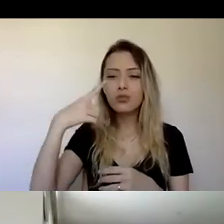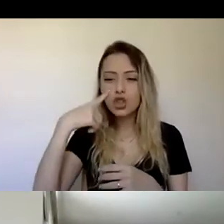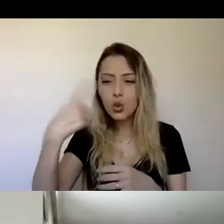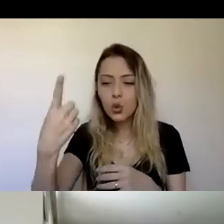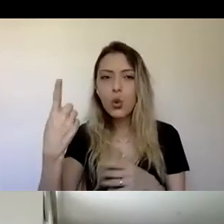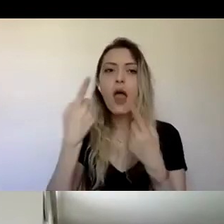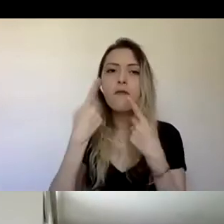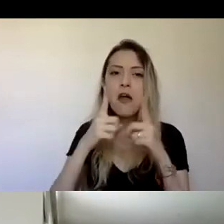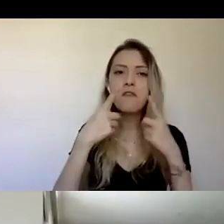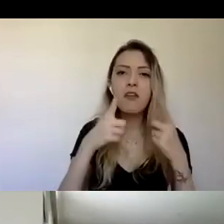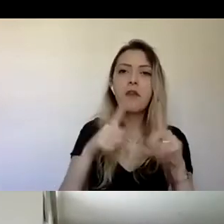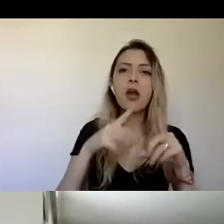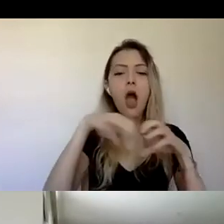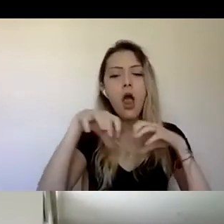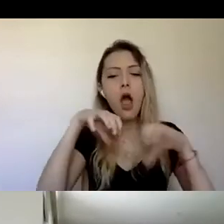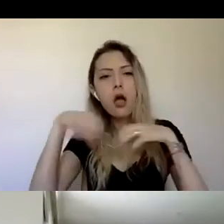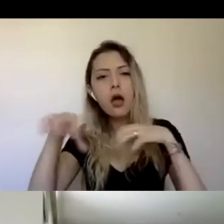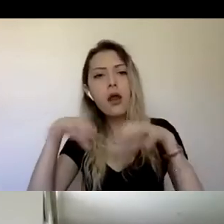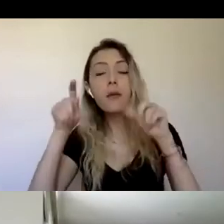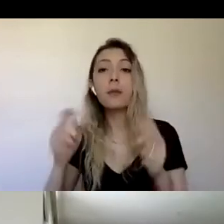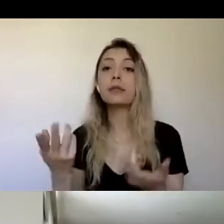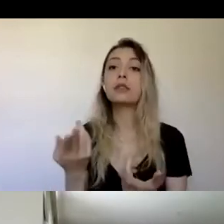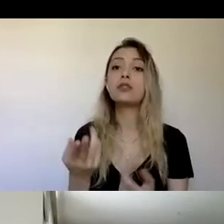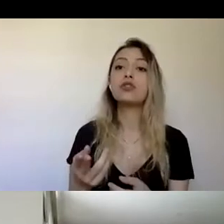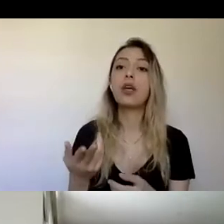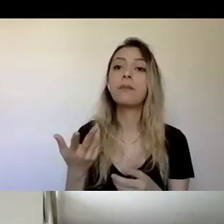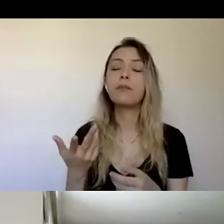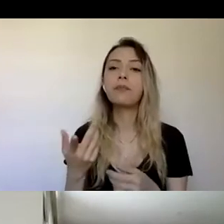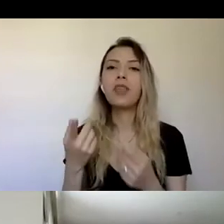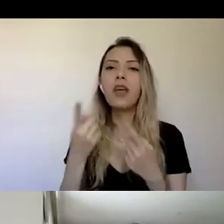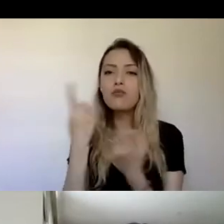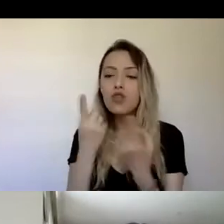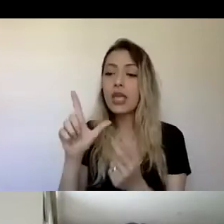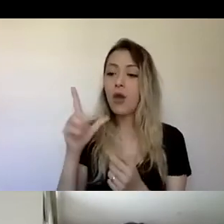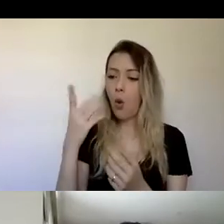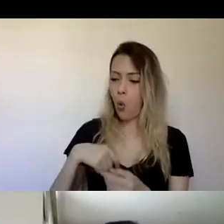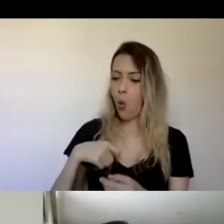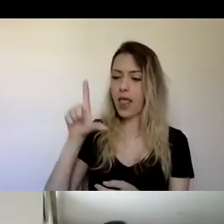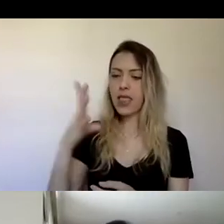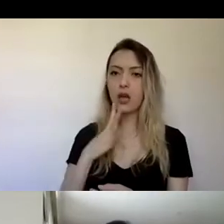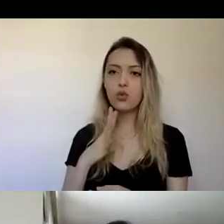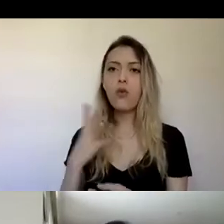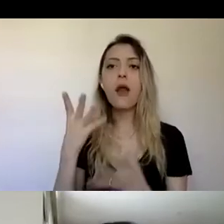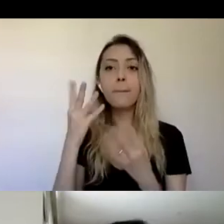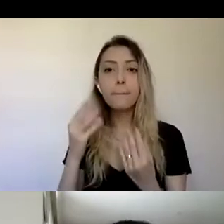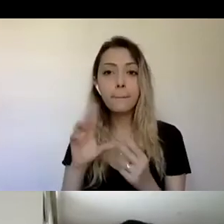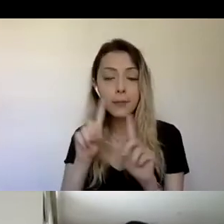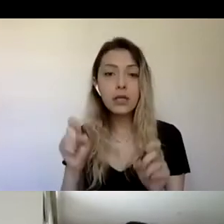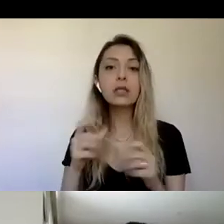Dezavantajlı gruplar kimlerdir? Dışlanan gruplar kimlerdir? Bunların yaşları nedir? Cinsiyetleri nedir? Engellilik durumları